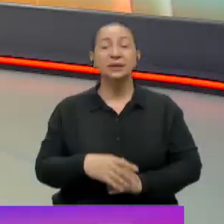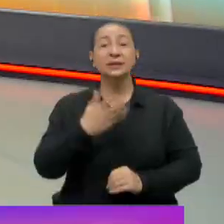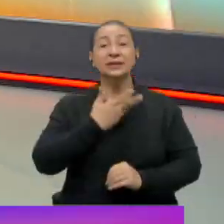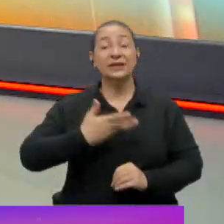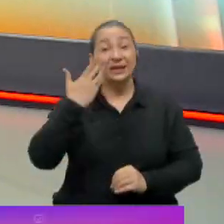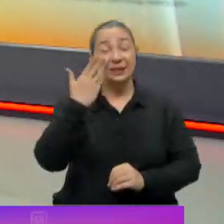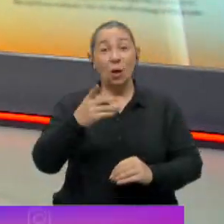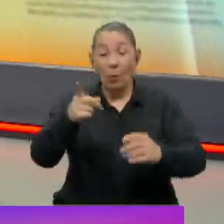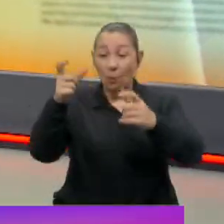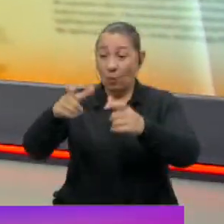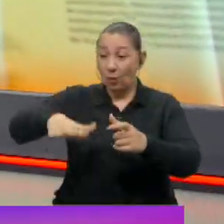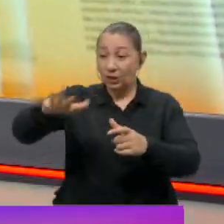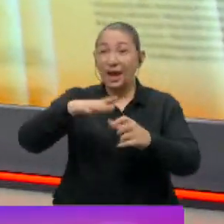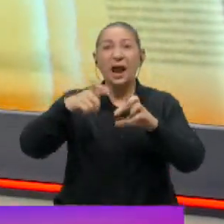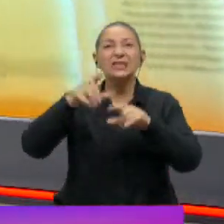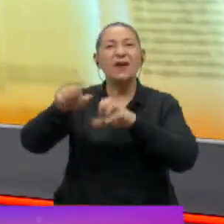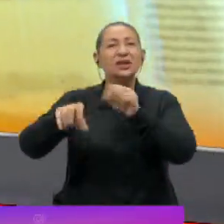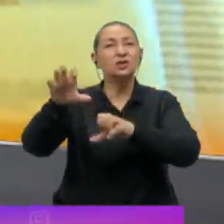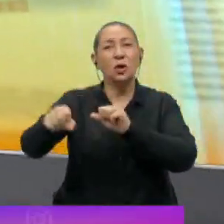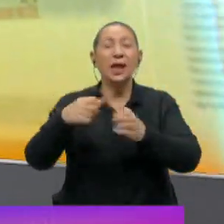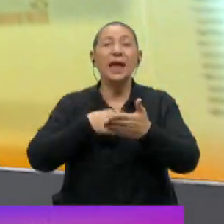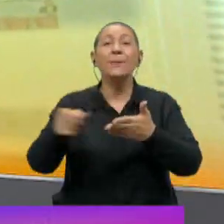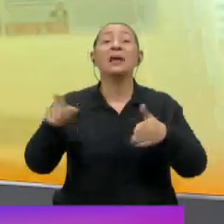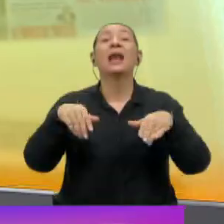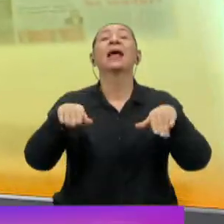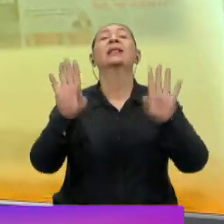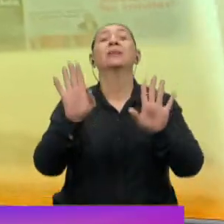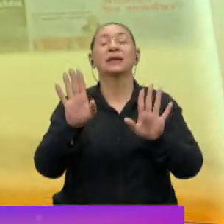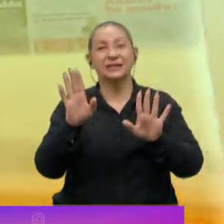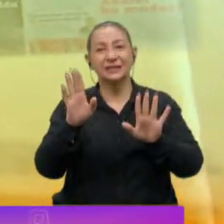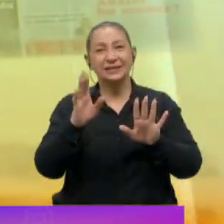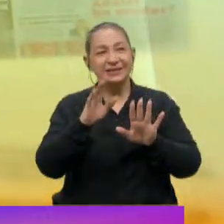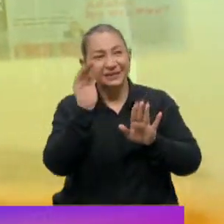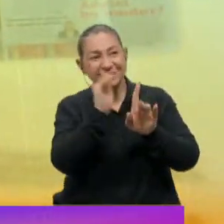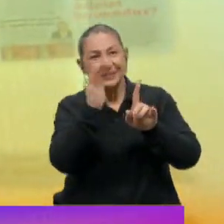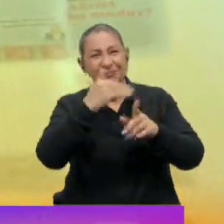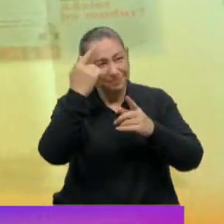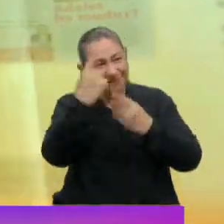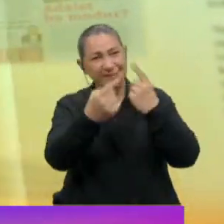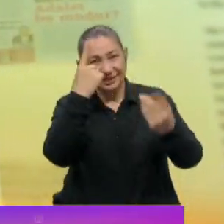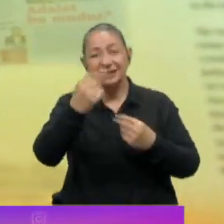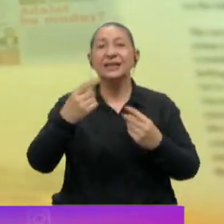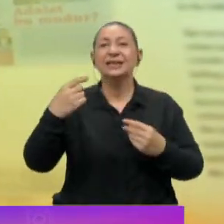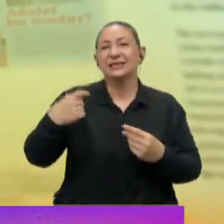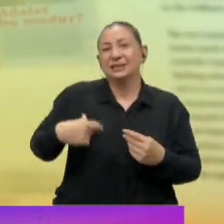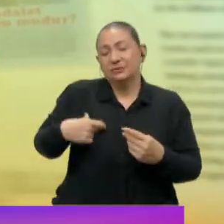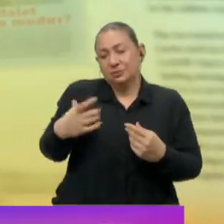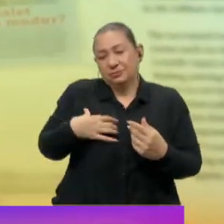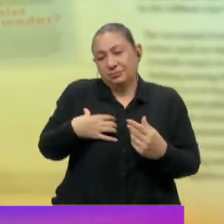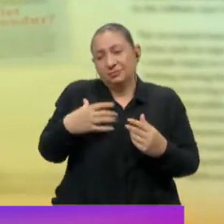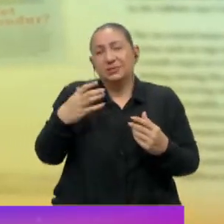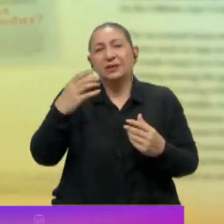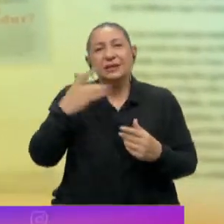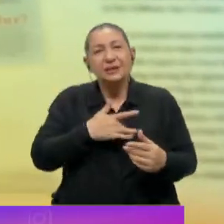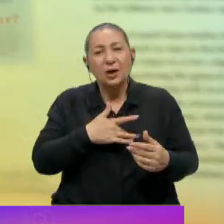Sevgili izleyenler, bölgedeki rezervasyonlarınızı iptal etmeyin yönündeki çağrılar sivil inisiyatiflerden,